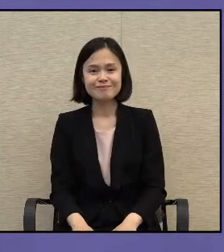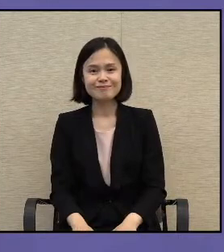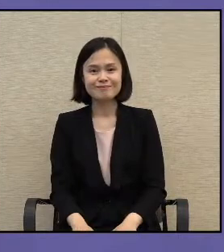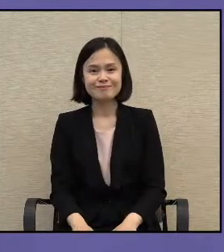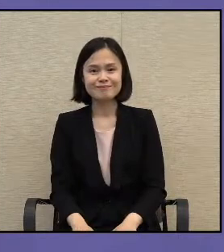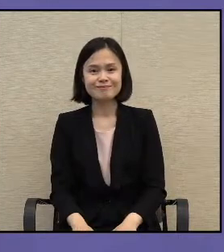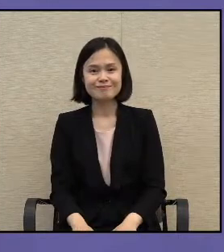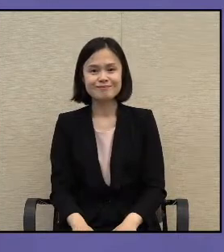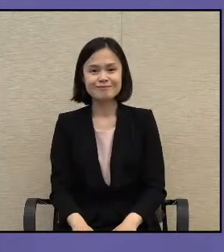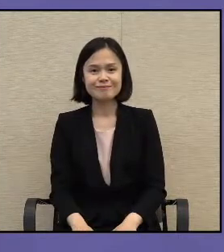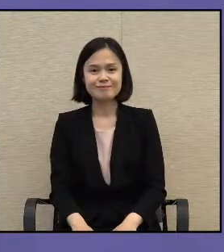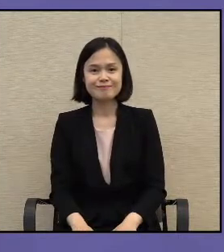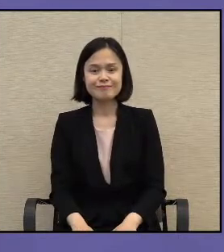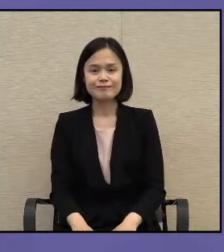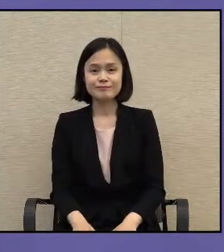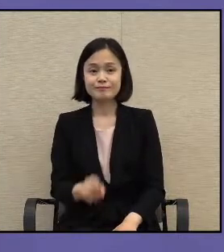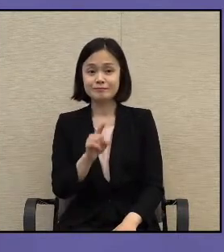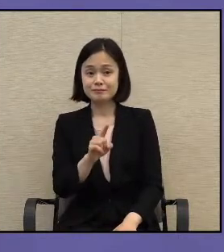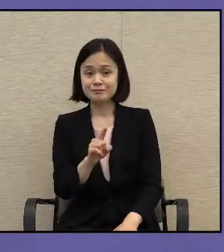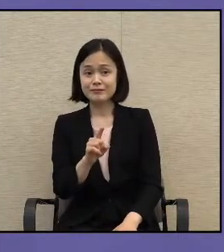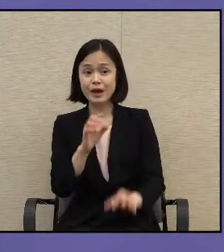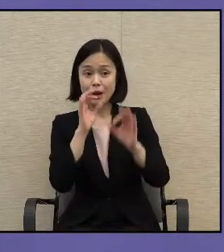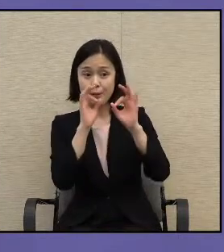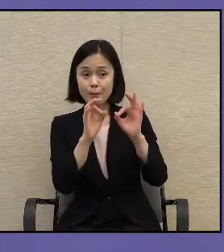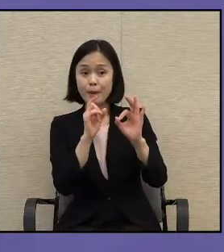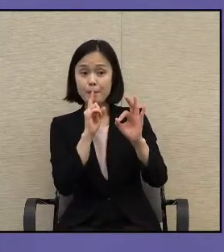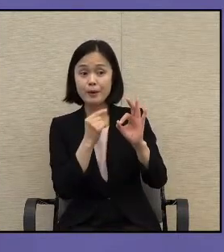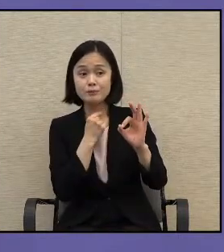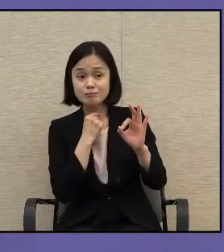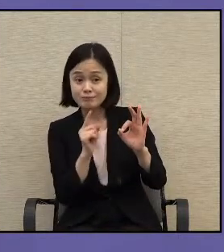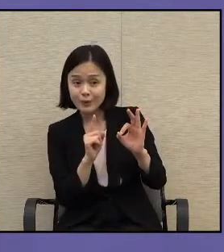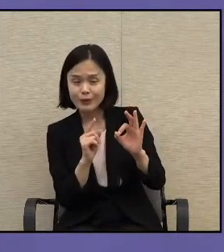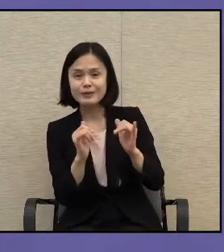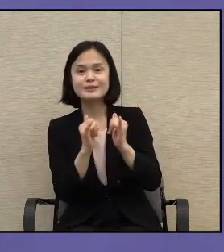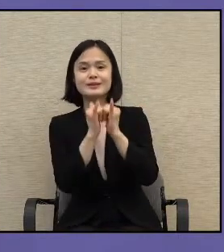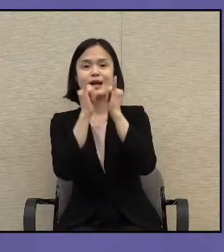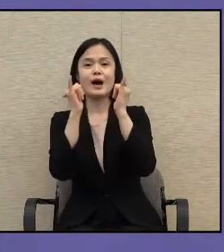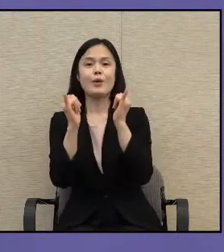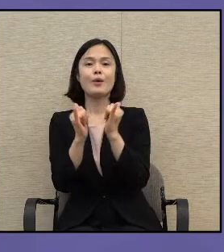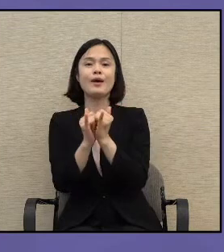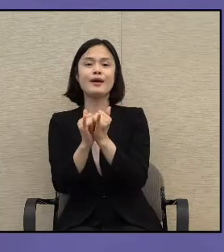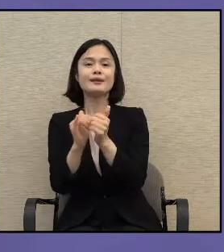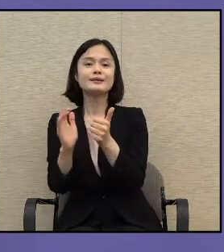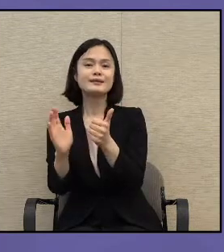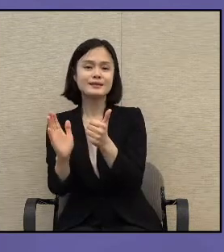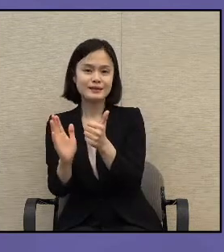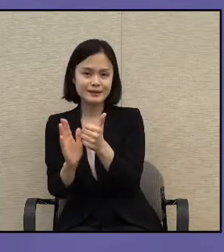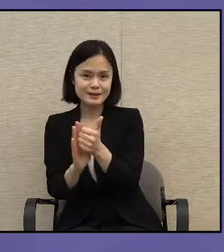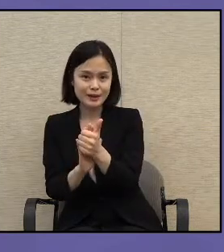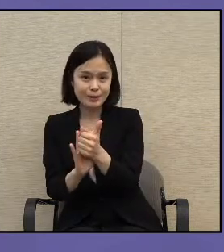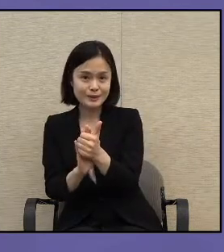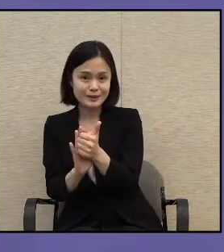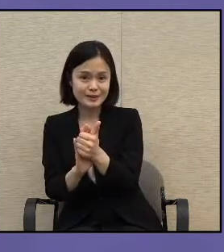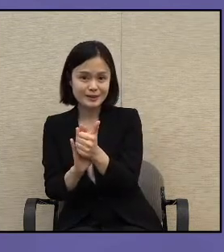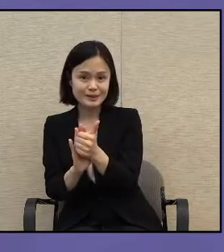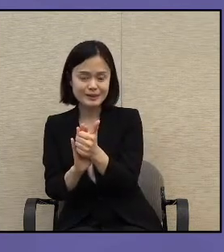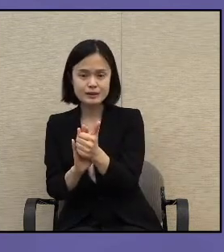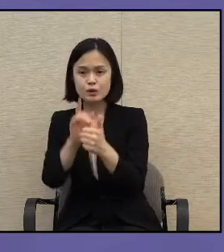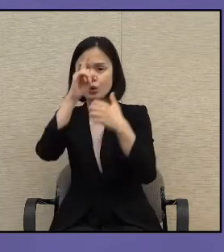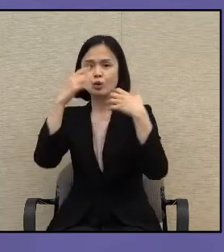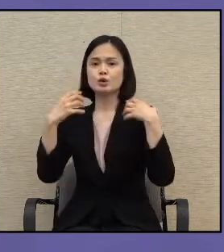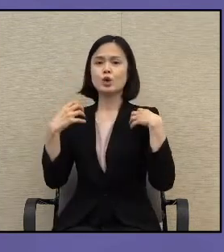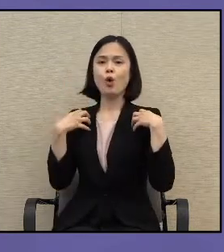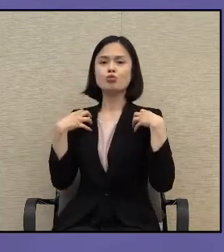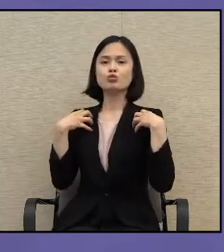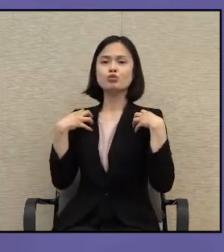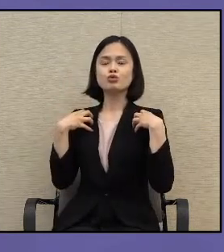사회 서비스를 만드는 것들보다 사회적 처방 혹은 민간을 통해서